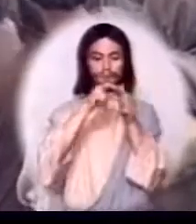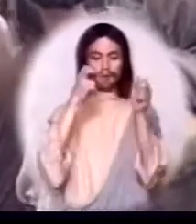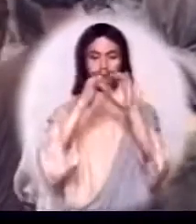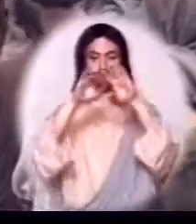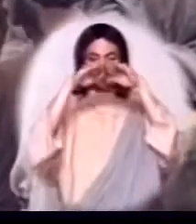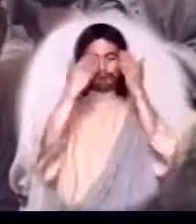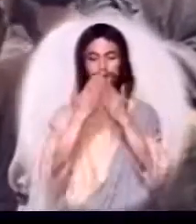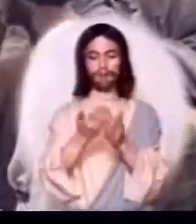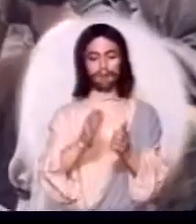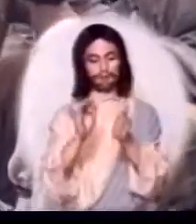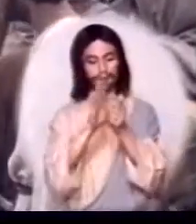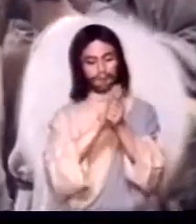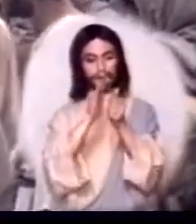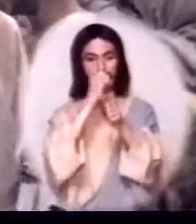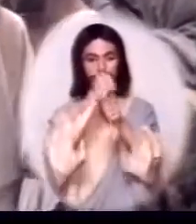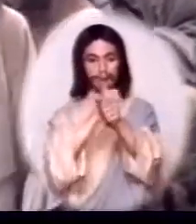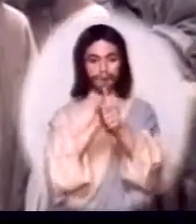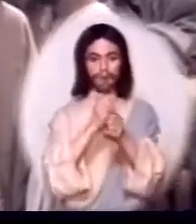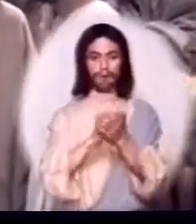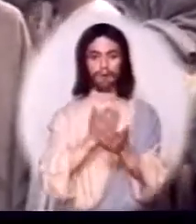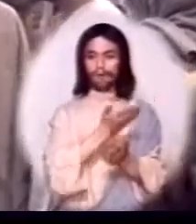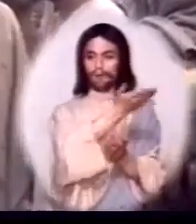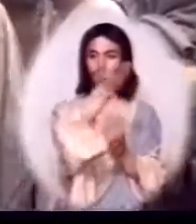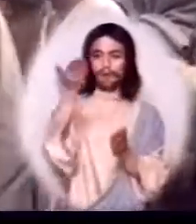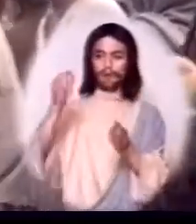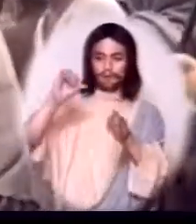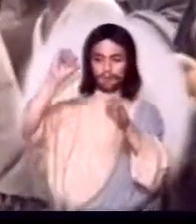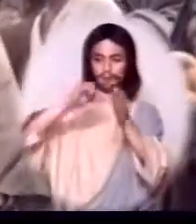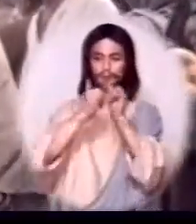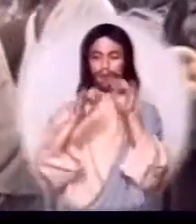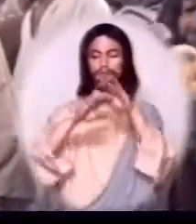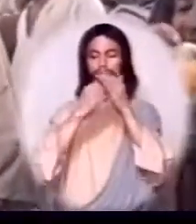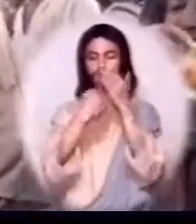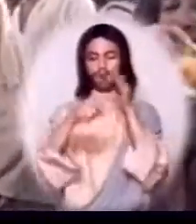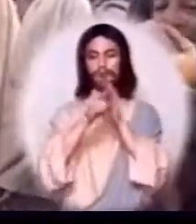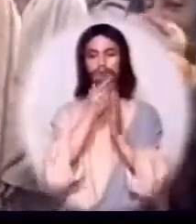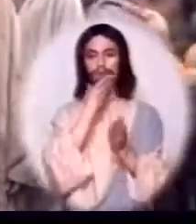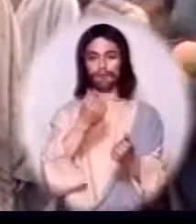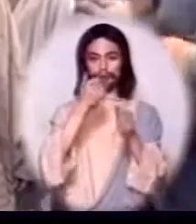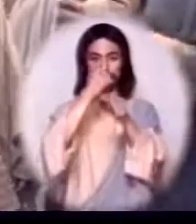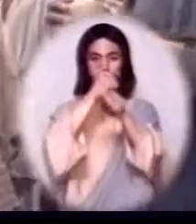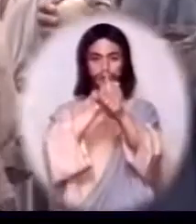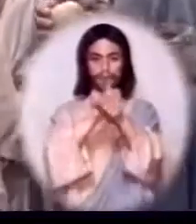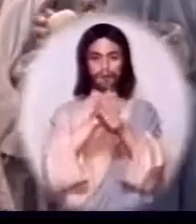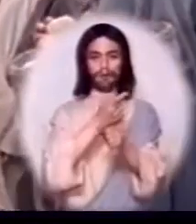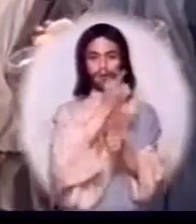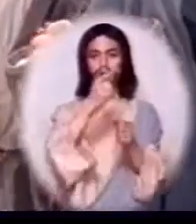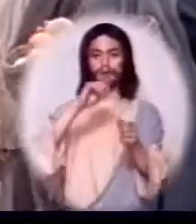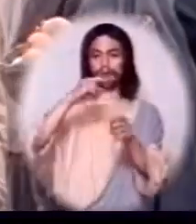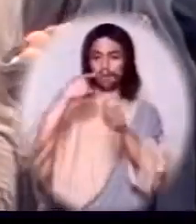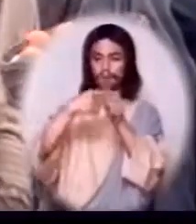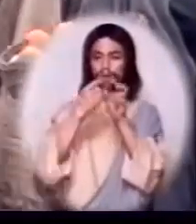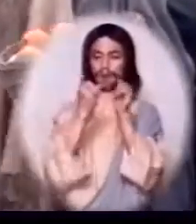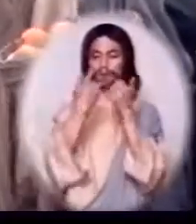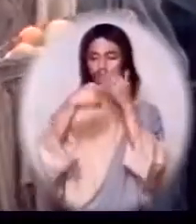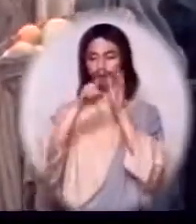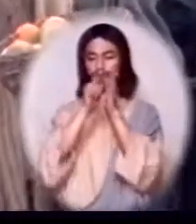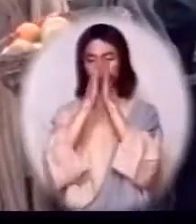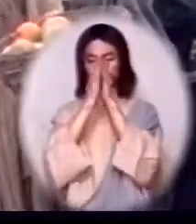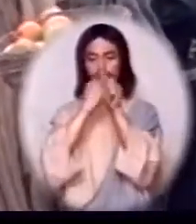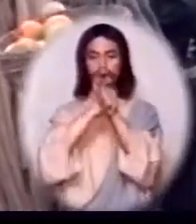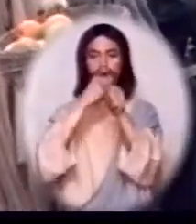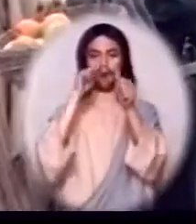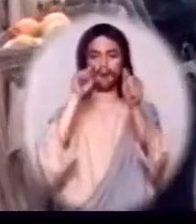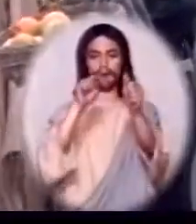너희를 미워하는 사람들을 선대하며 너희를 저주하는 자를 위해 축복하며 너희를 모욕하는 자를 위해